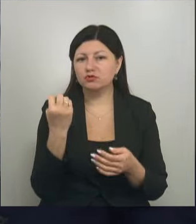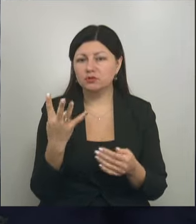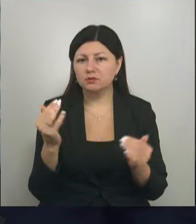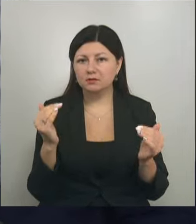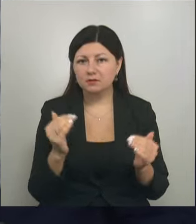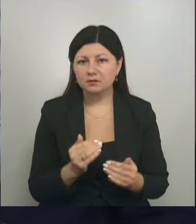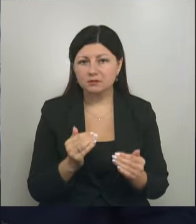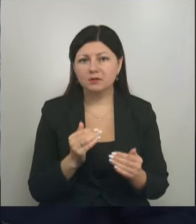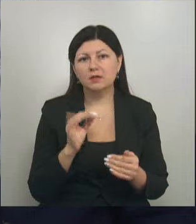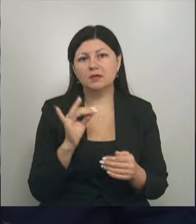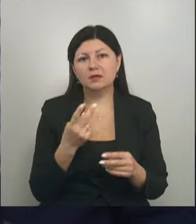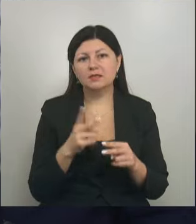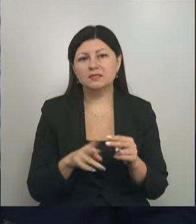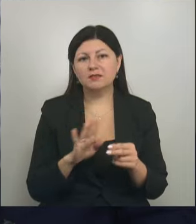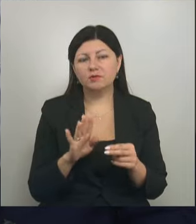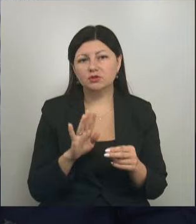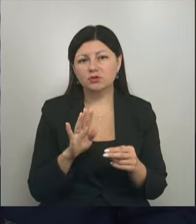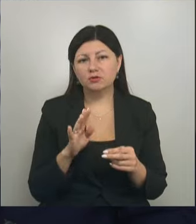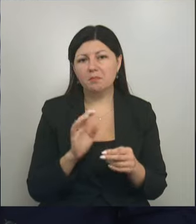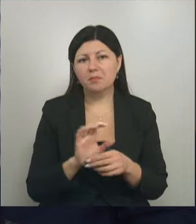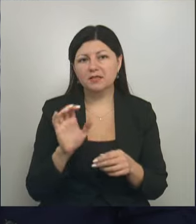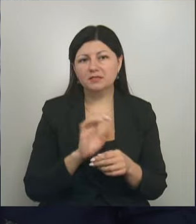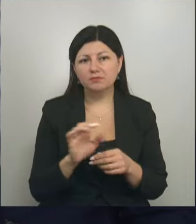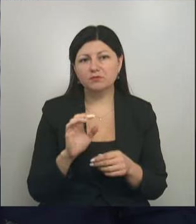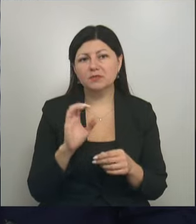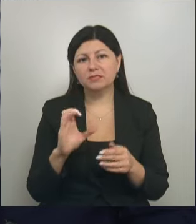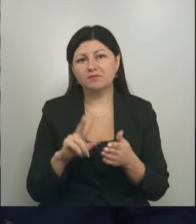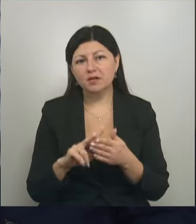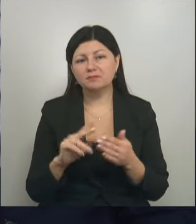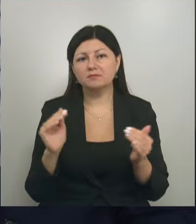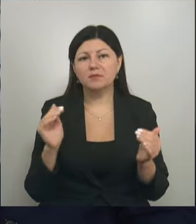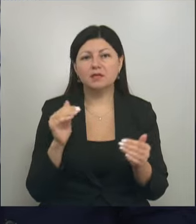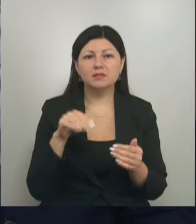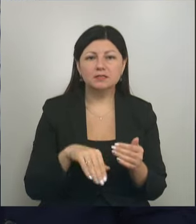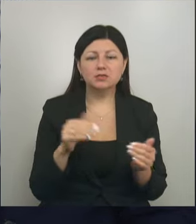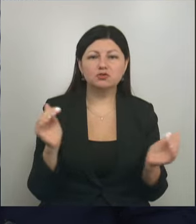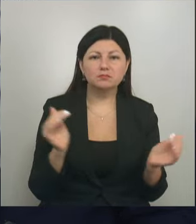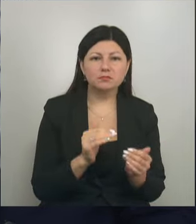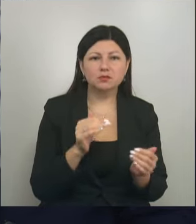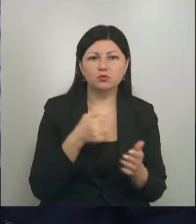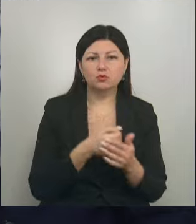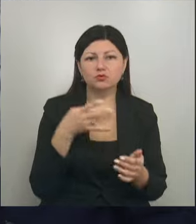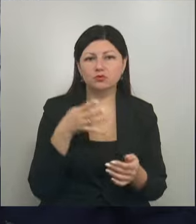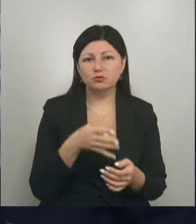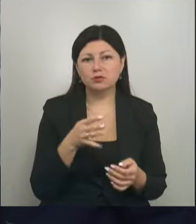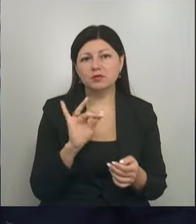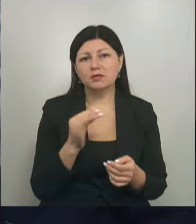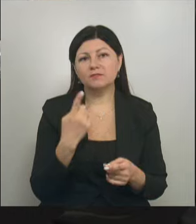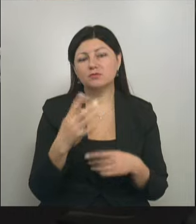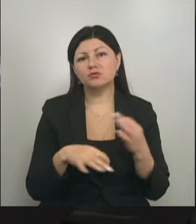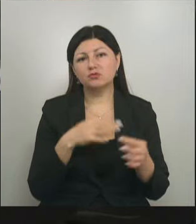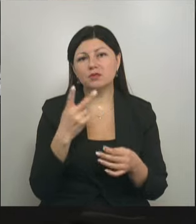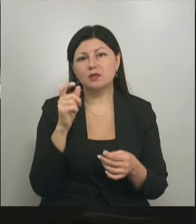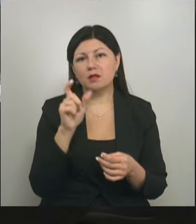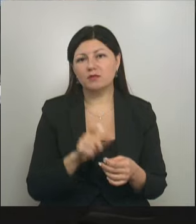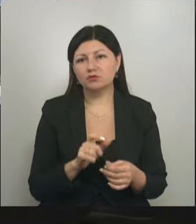Снижаем незавершенное производство с более чем 8 тысяч, менее чем к 4 тысячам и увеличиваем выработку в сутки на одного